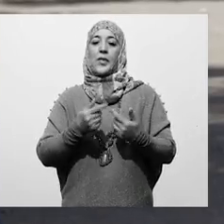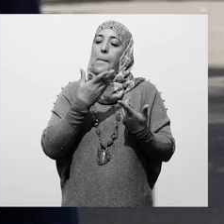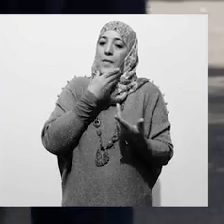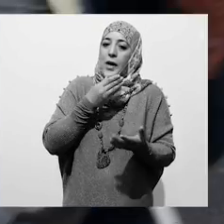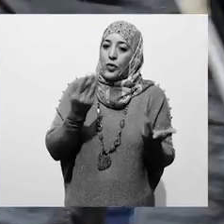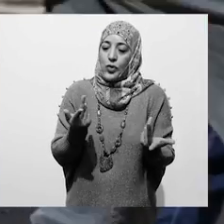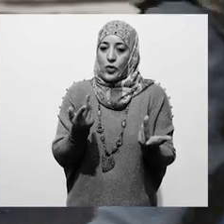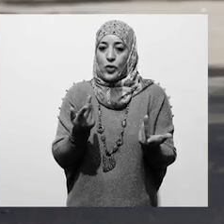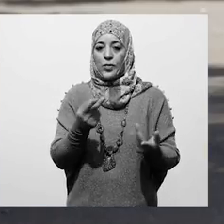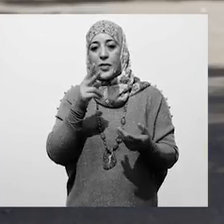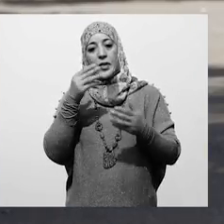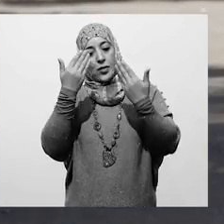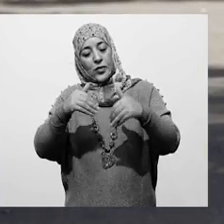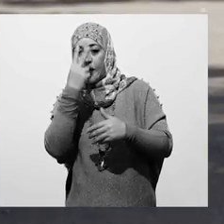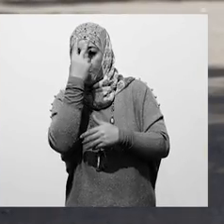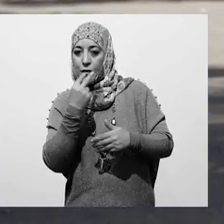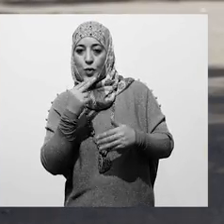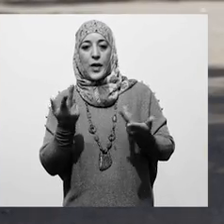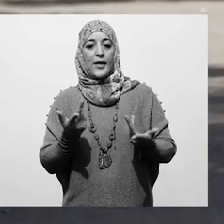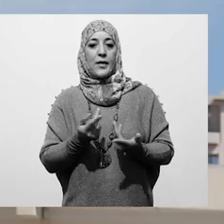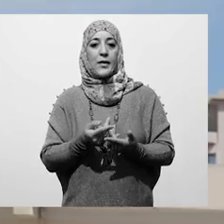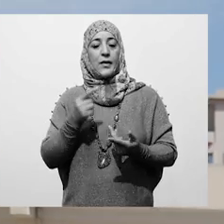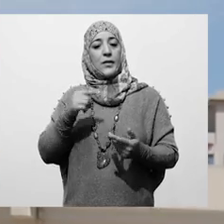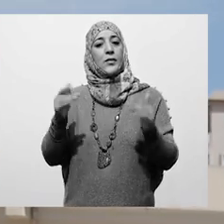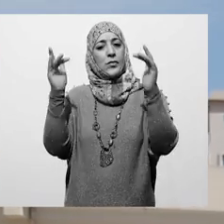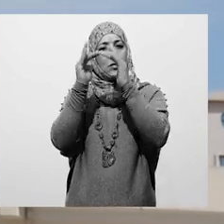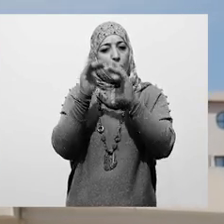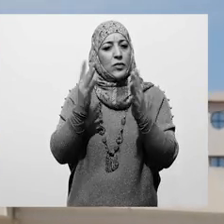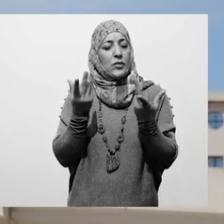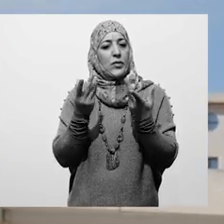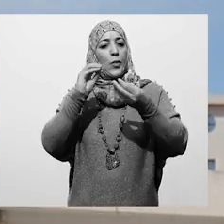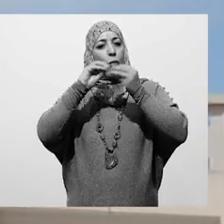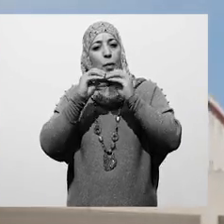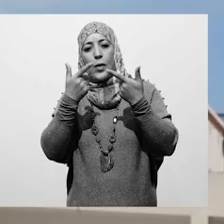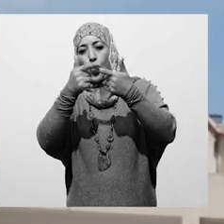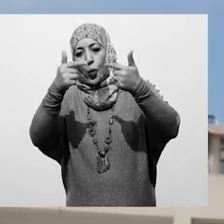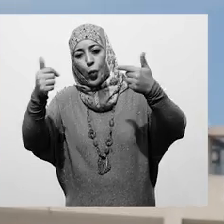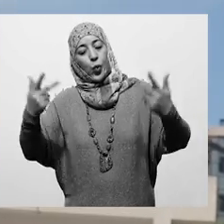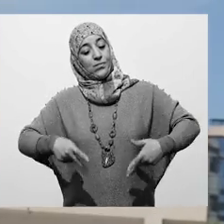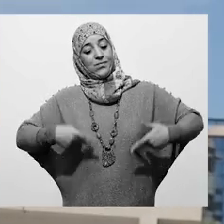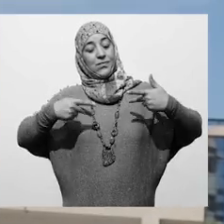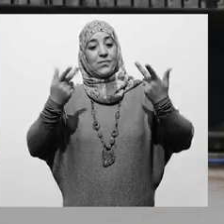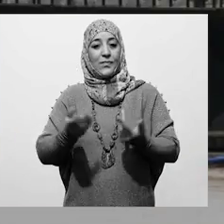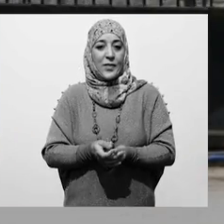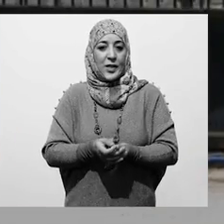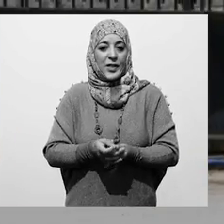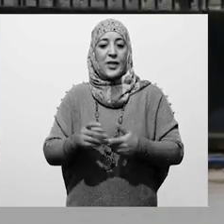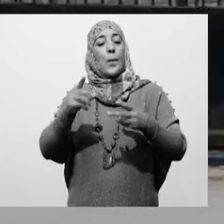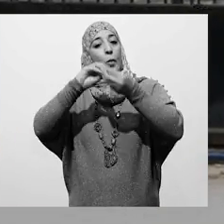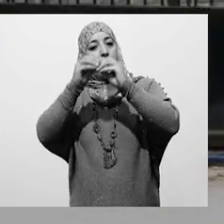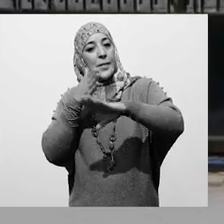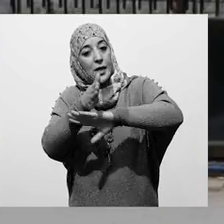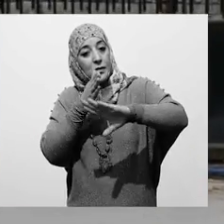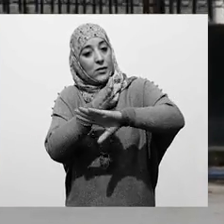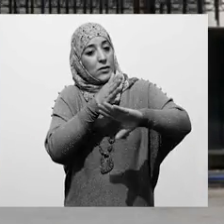handicaps différents. Par exemple, ils ont des handicaps visuels. Ils rencontrent aussi plusieurs difficultés. Le